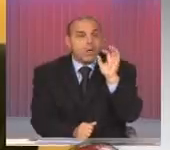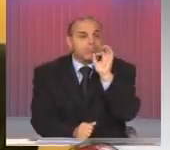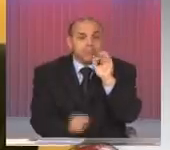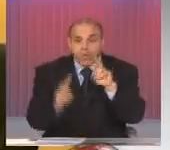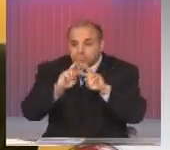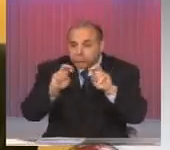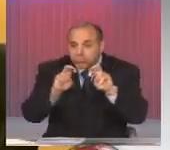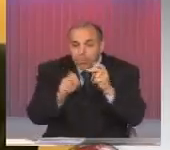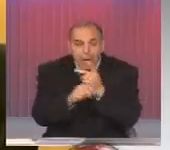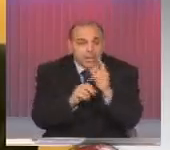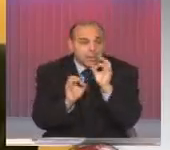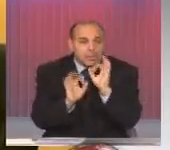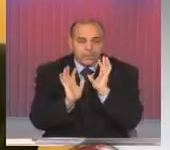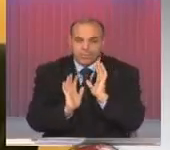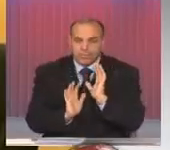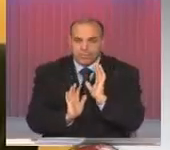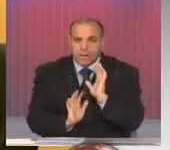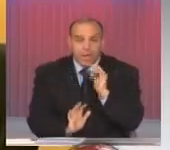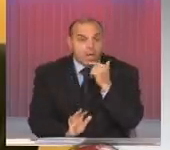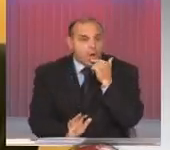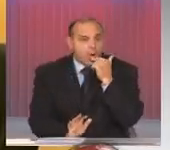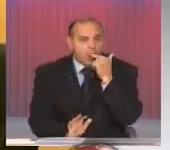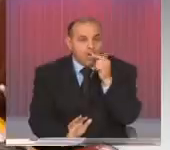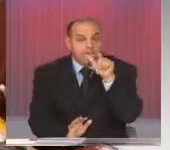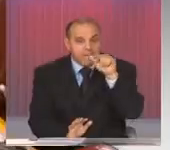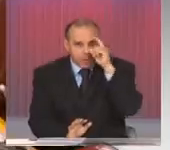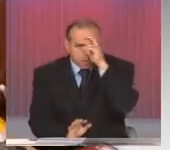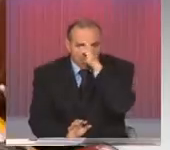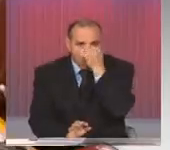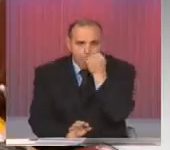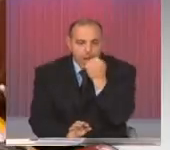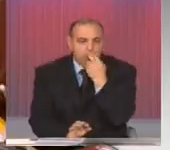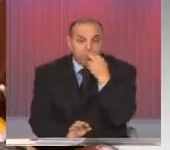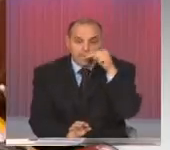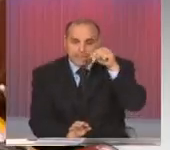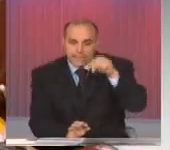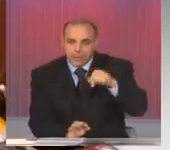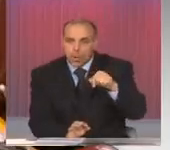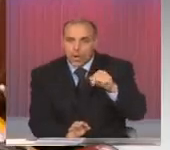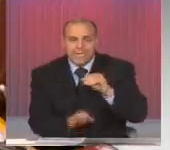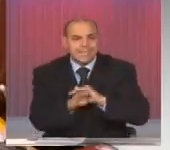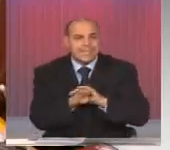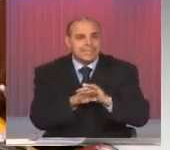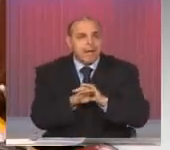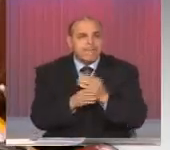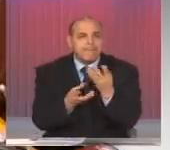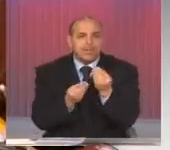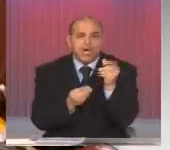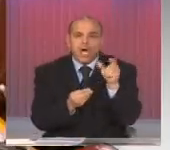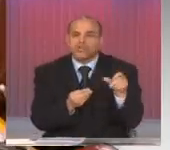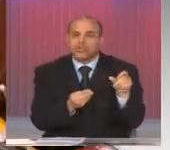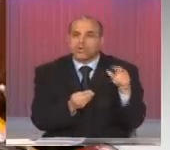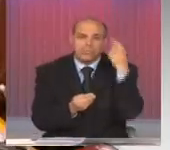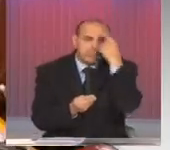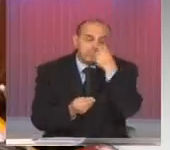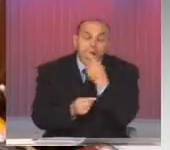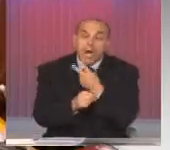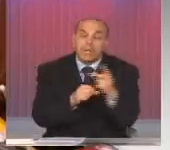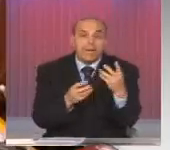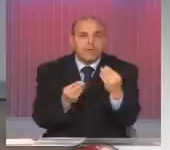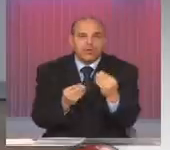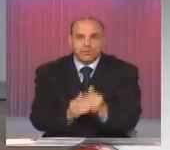المخاطر على حد تعبيره، مشددا على الصعوبة التي تواجهها الشرطة بسبب عدد الأشخاص الذين يشكلون خطرا.